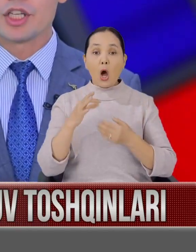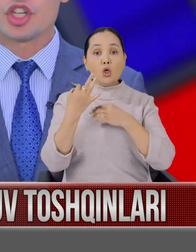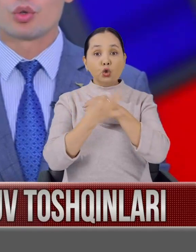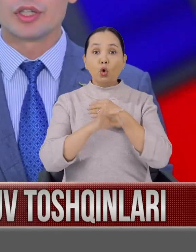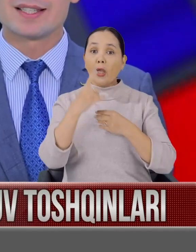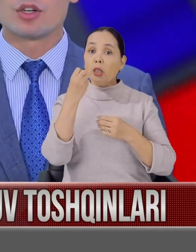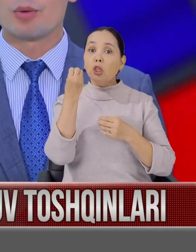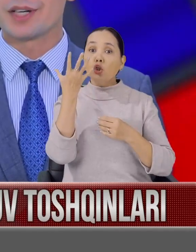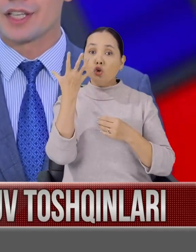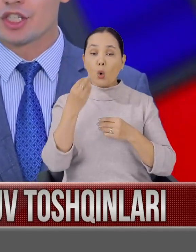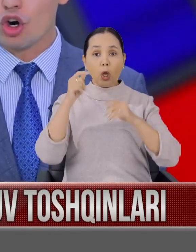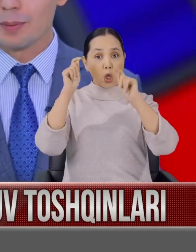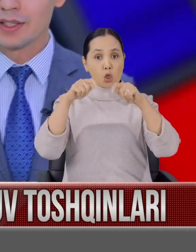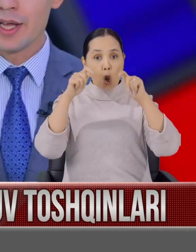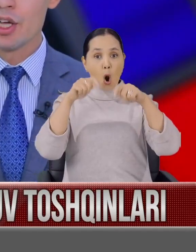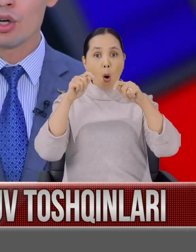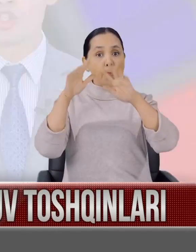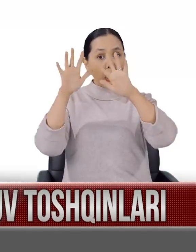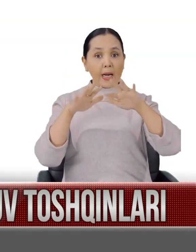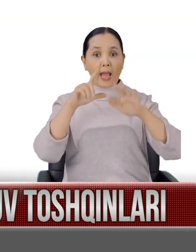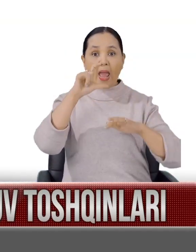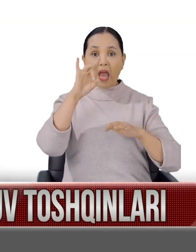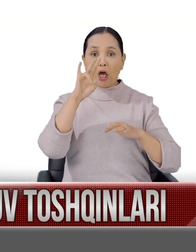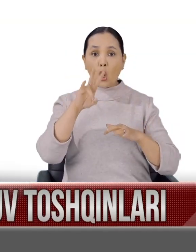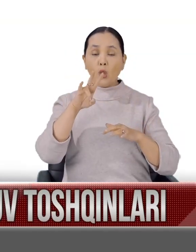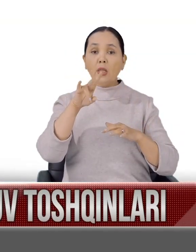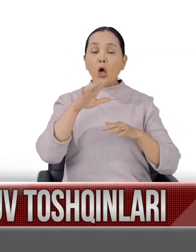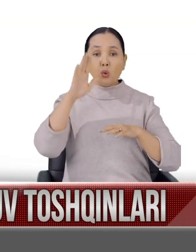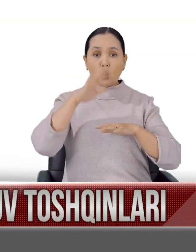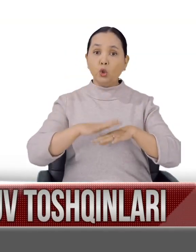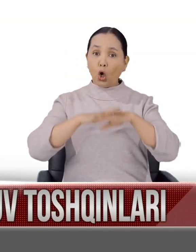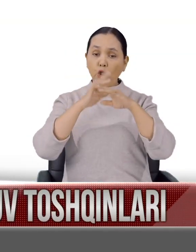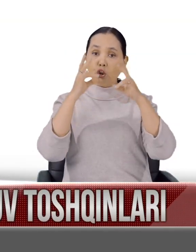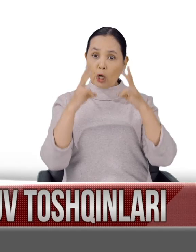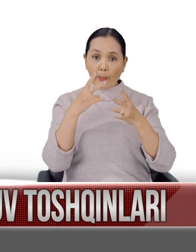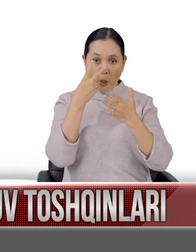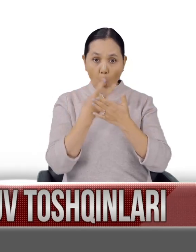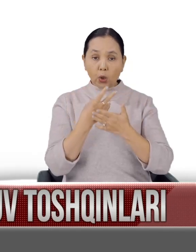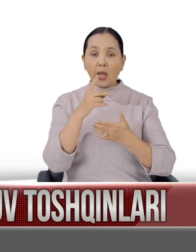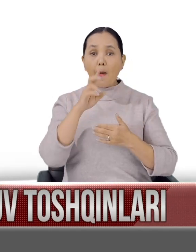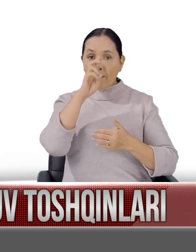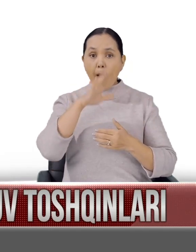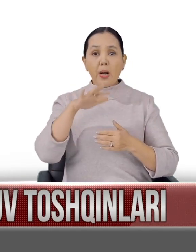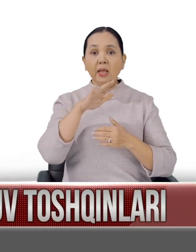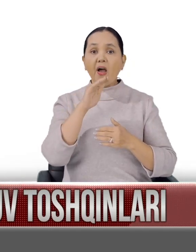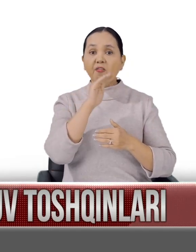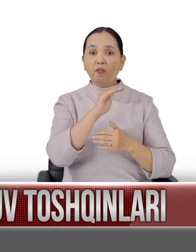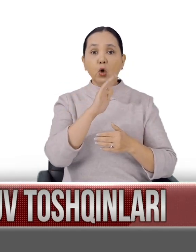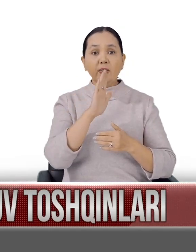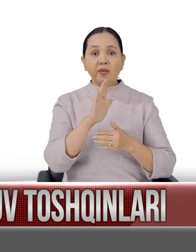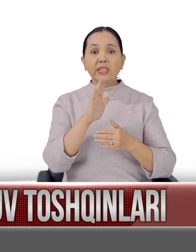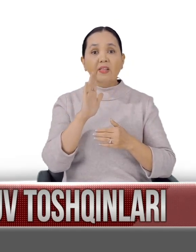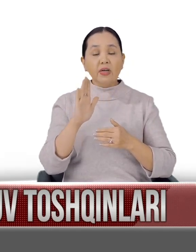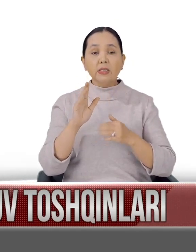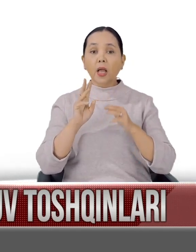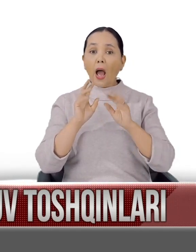So'nggi bir necha kunning seryomg'ir kelishi oqibatida Eron janubidagi viloyatlar suv toshqinlaridan jabr ko'rdi. Mamlakat favqulodda vaziyatlar